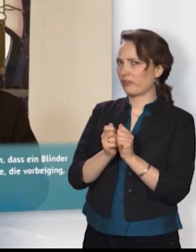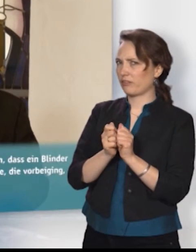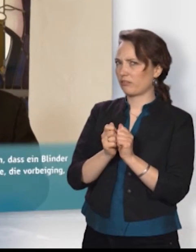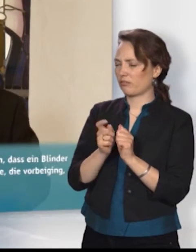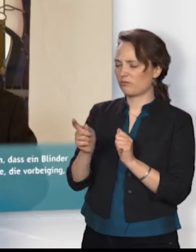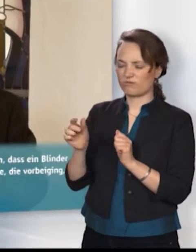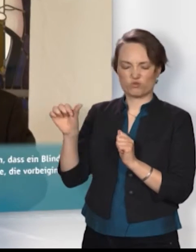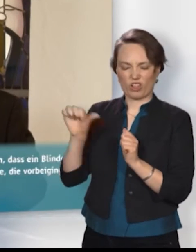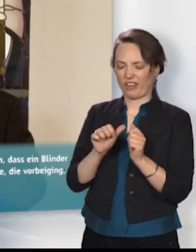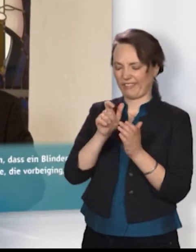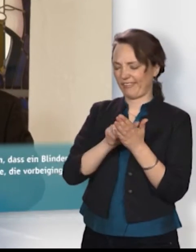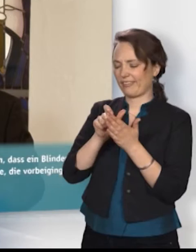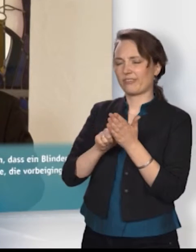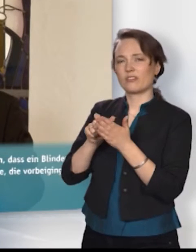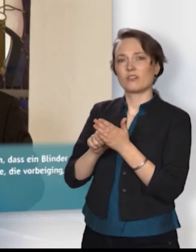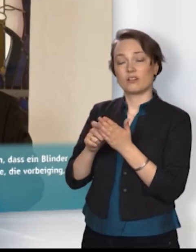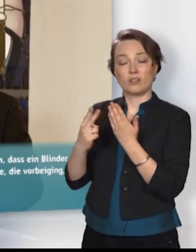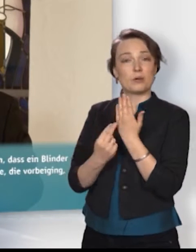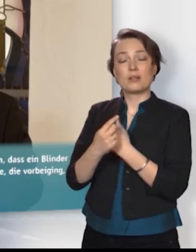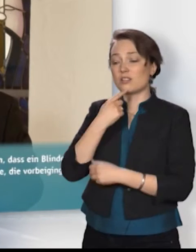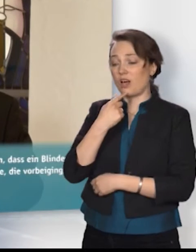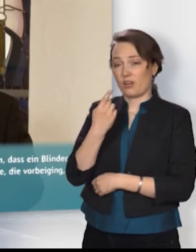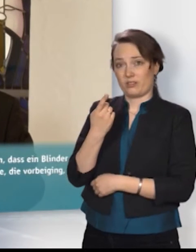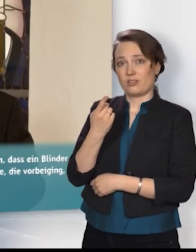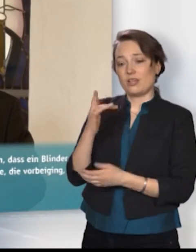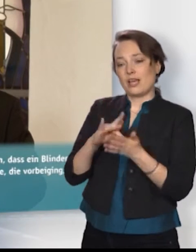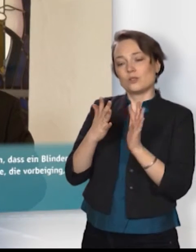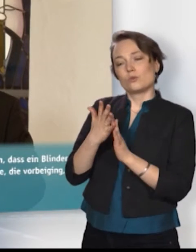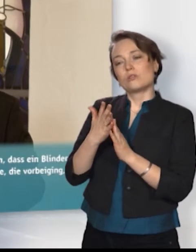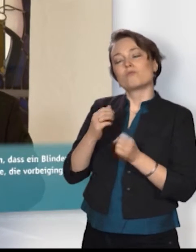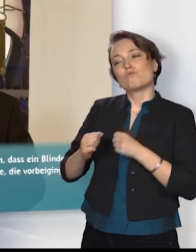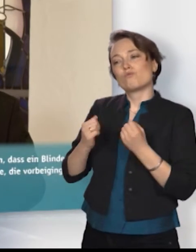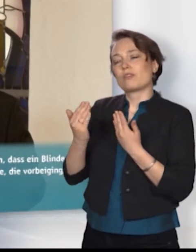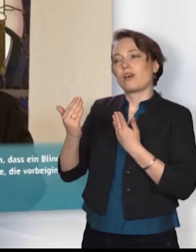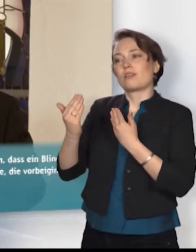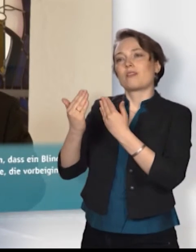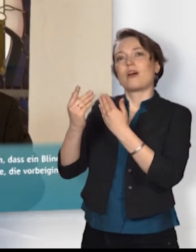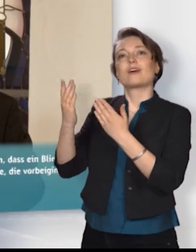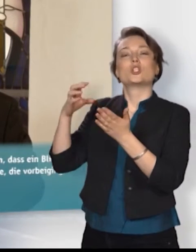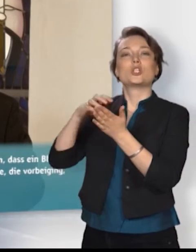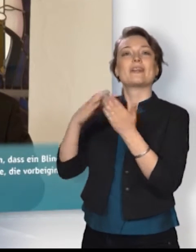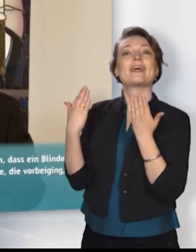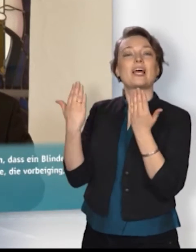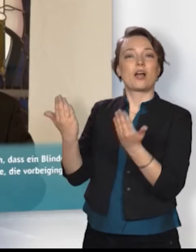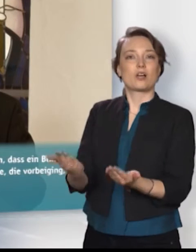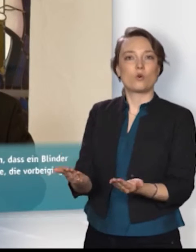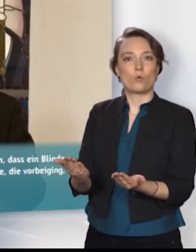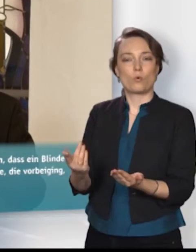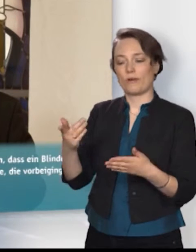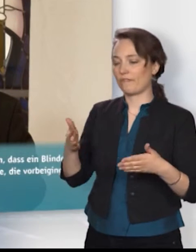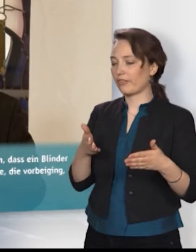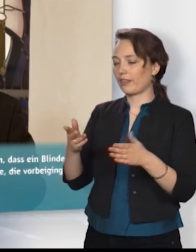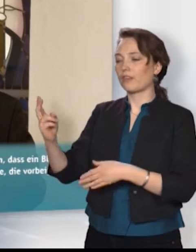sich begab, als Jesus in die Nähe von Jericho kam, da saß ein Blinder am Weg und bettelte.